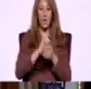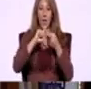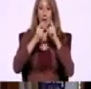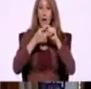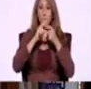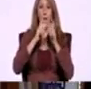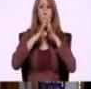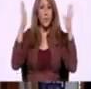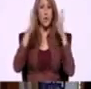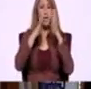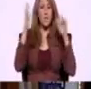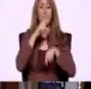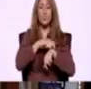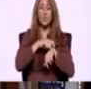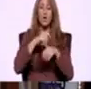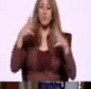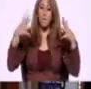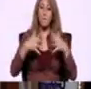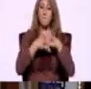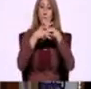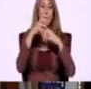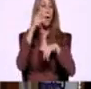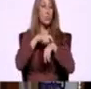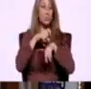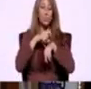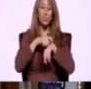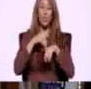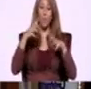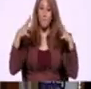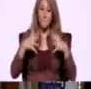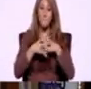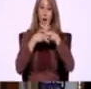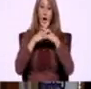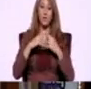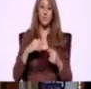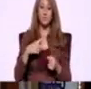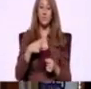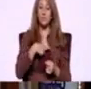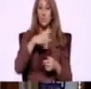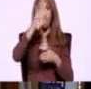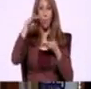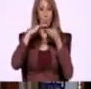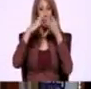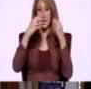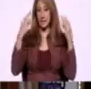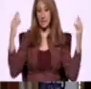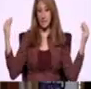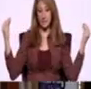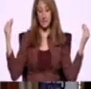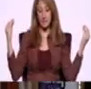كبيرة ومستشفيات كتيرة ودكاترة محترمين، عندنا السنة دي خير كتير هنقدمه. عايز اقول لكم